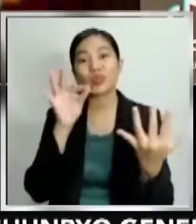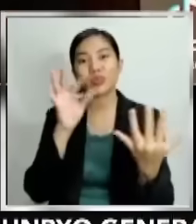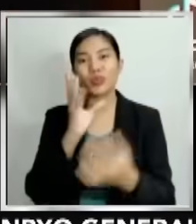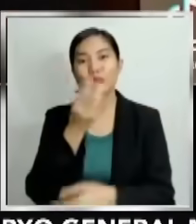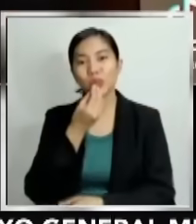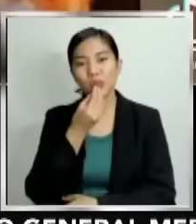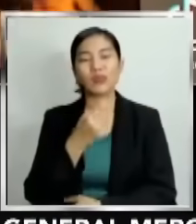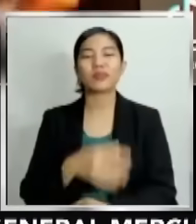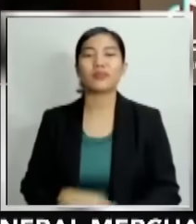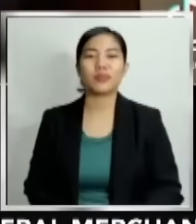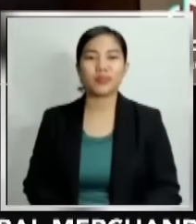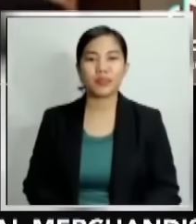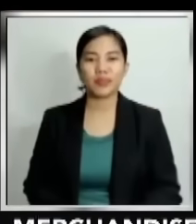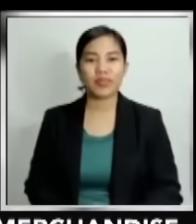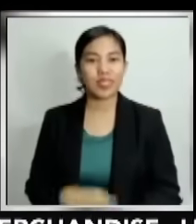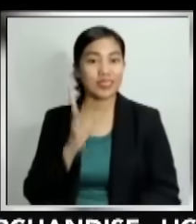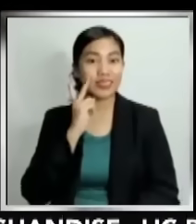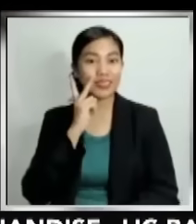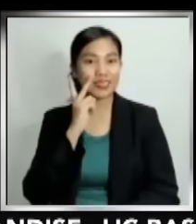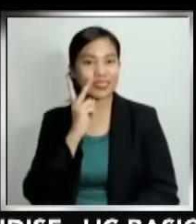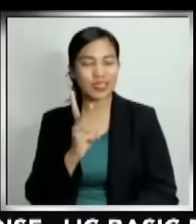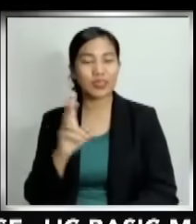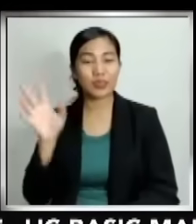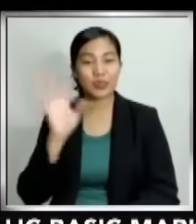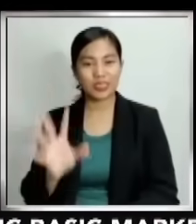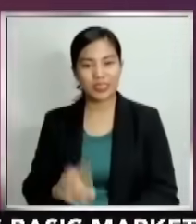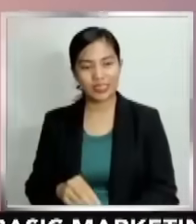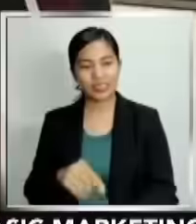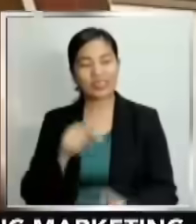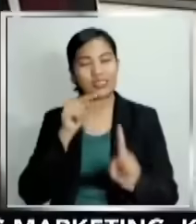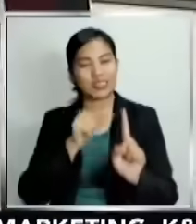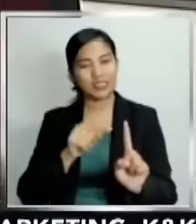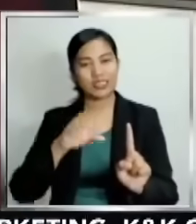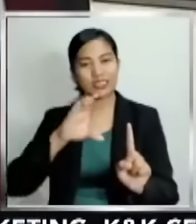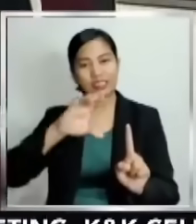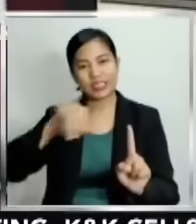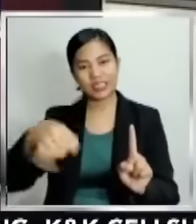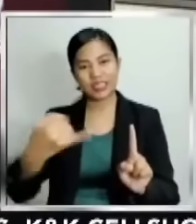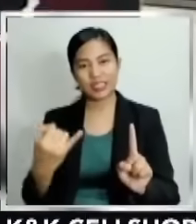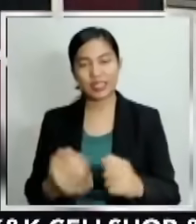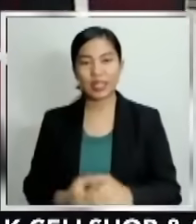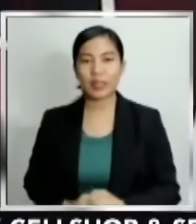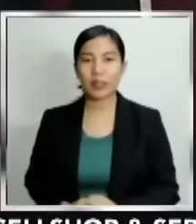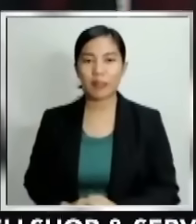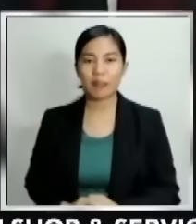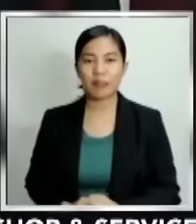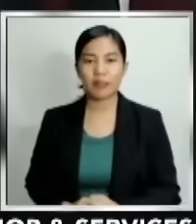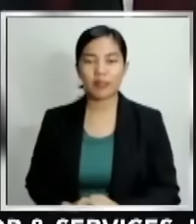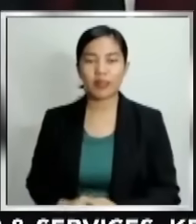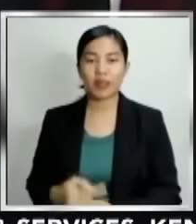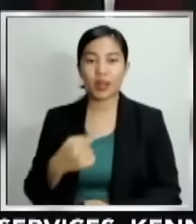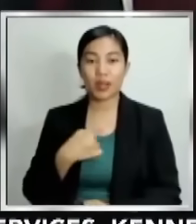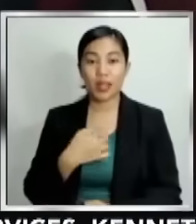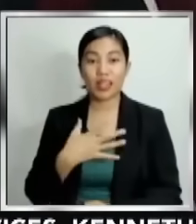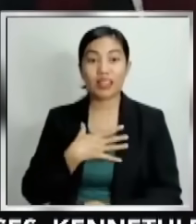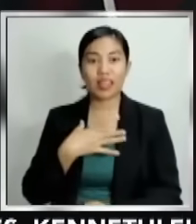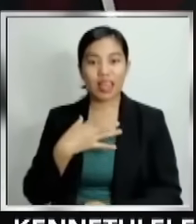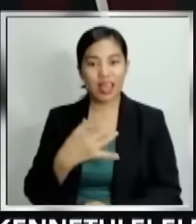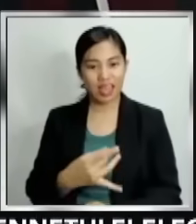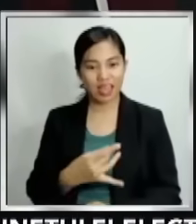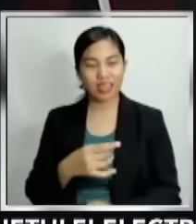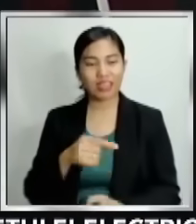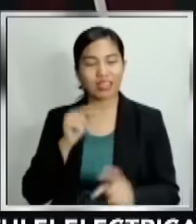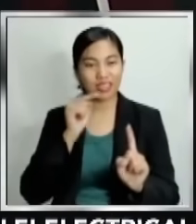may nakita raw siyang katangian ni CJ na angat sa iba. Inistock ko yung feed niya. Nakita ko kung gaano niya ka-love talaga